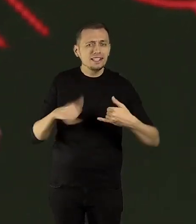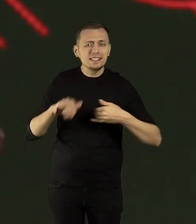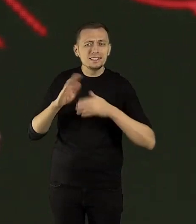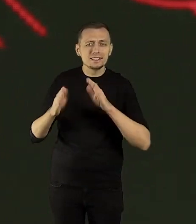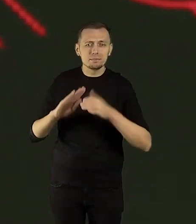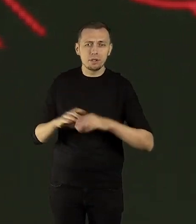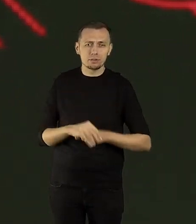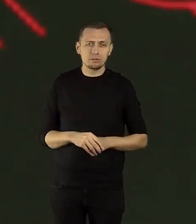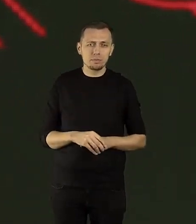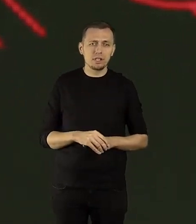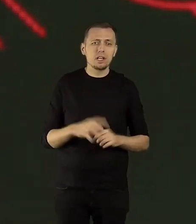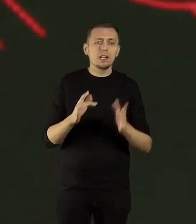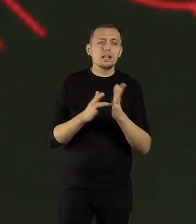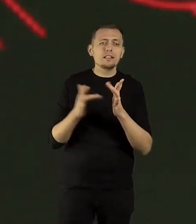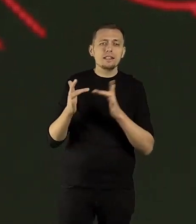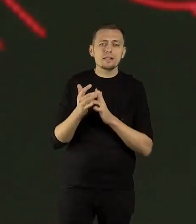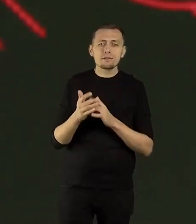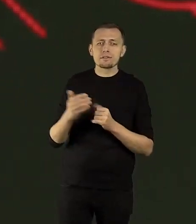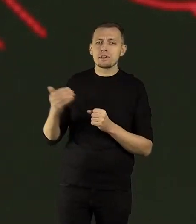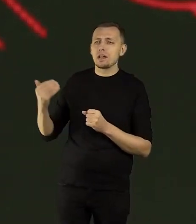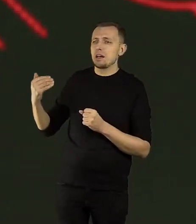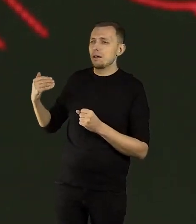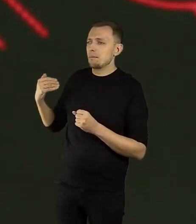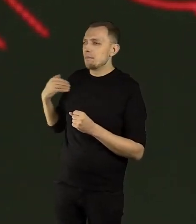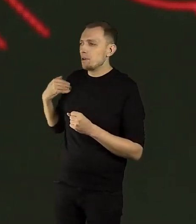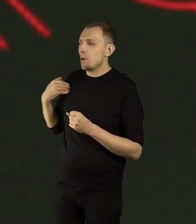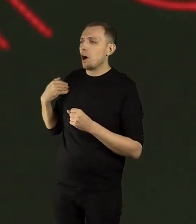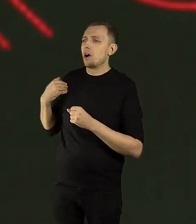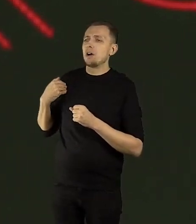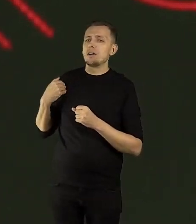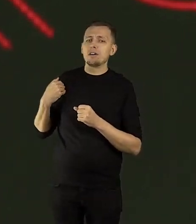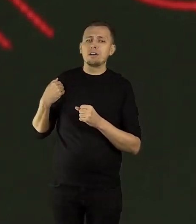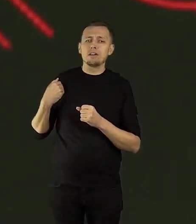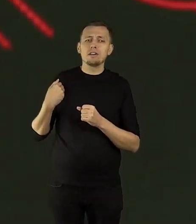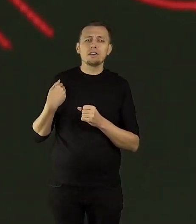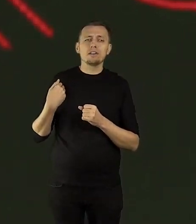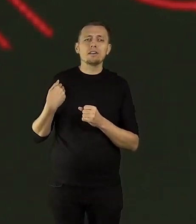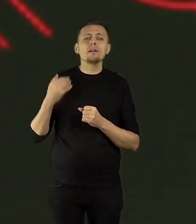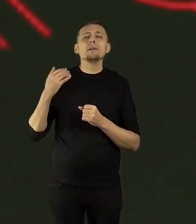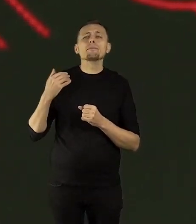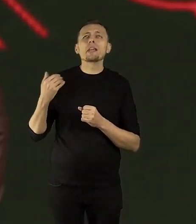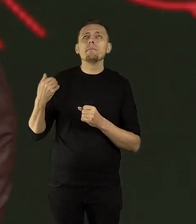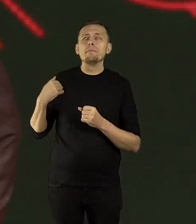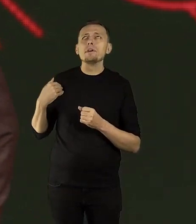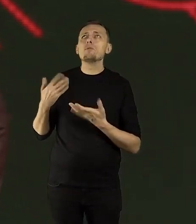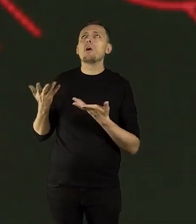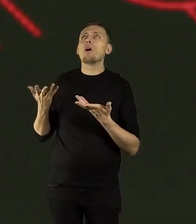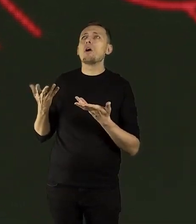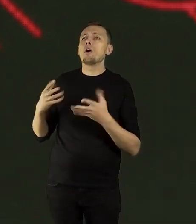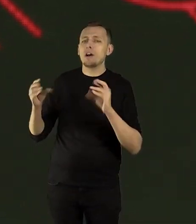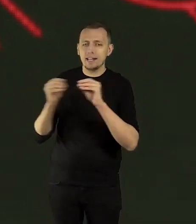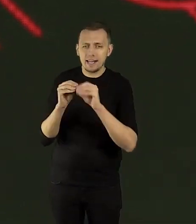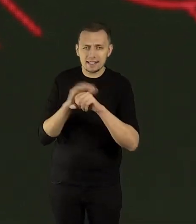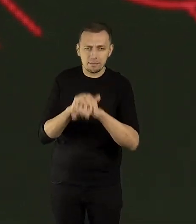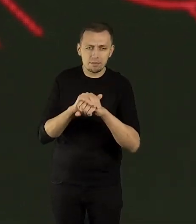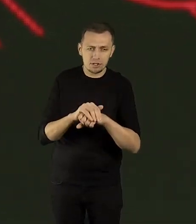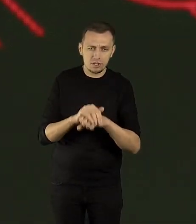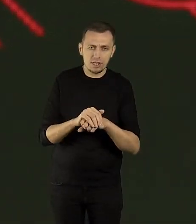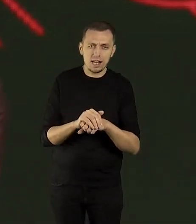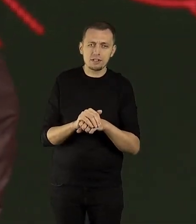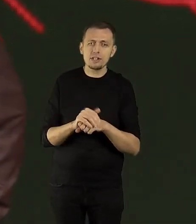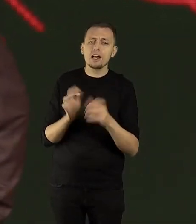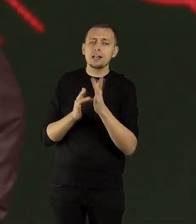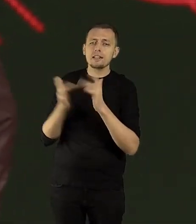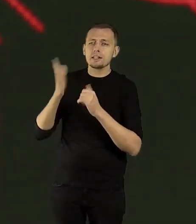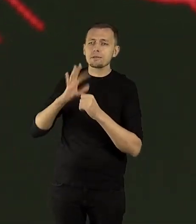zdradził. Został wydany wrogom. Przeszedł przez niesprawiedliwy proces, został ukrzyżowany pomiędzy dwoma